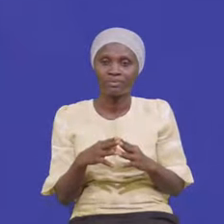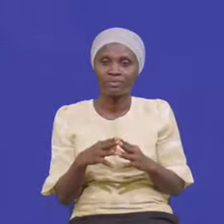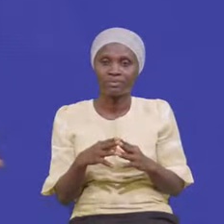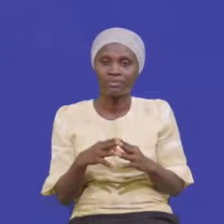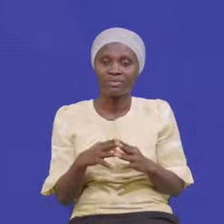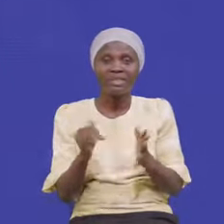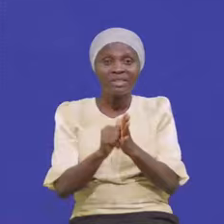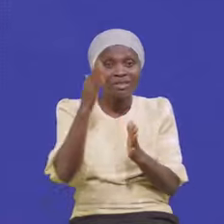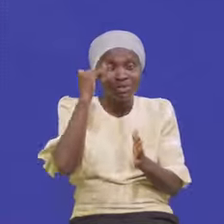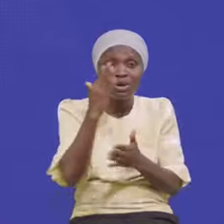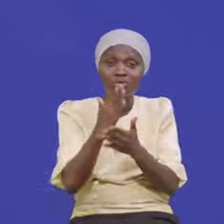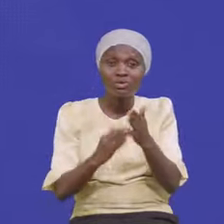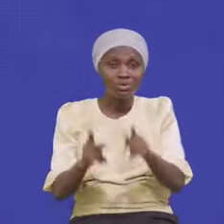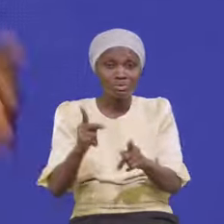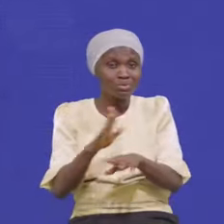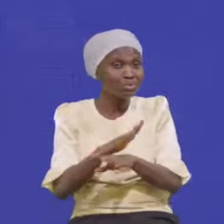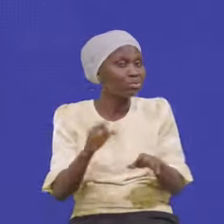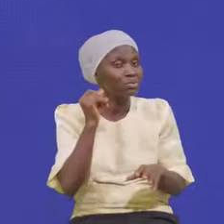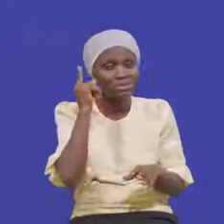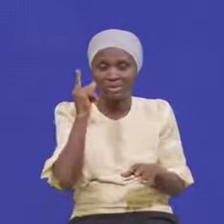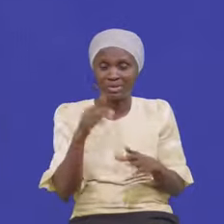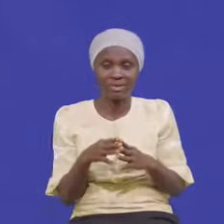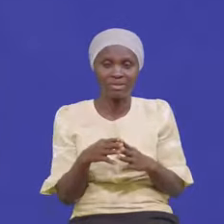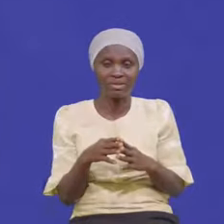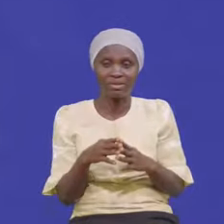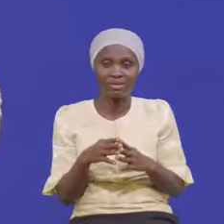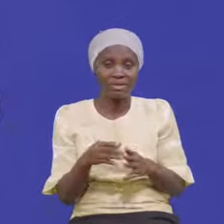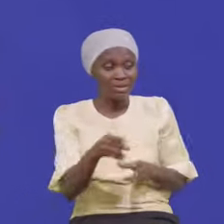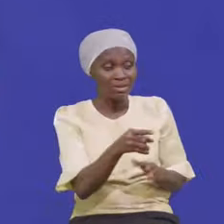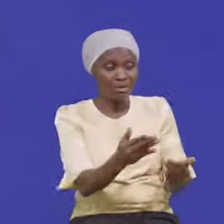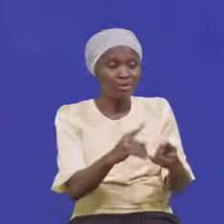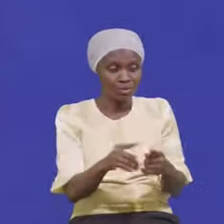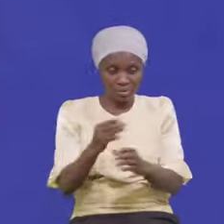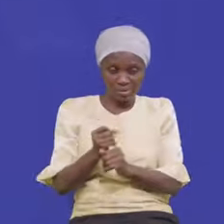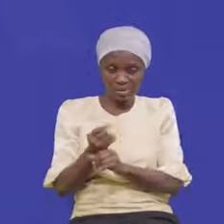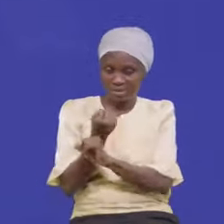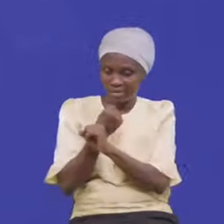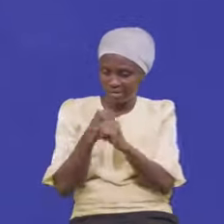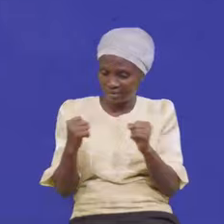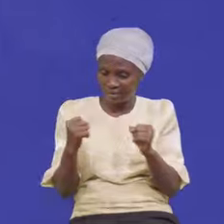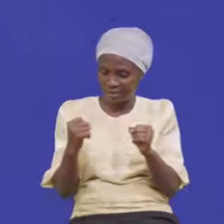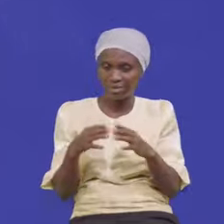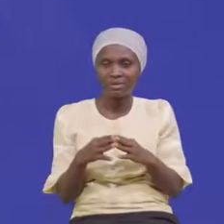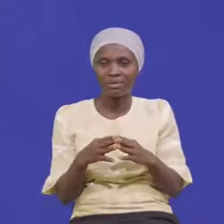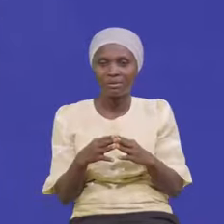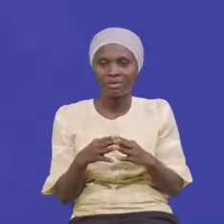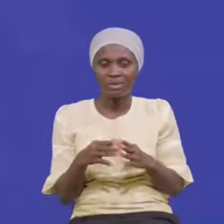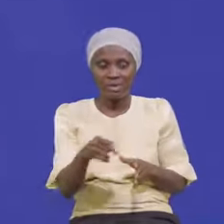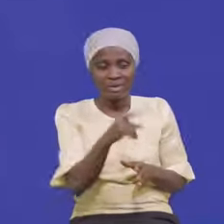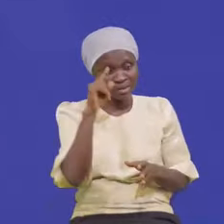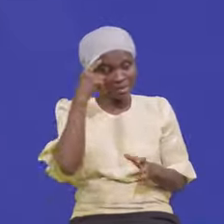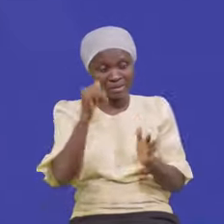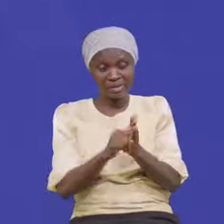some people don't understand. అందుకే ప్రజలకు అర్థం కాదు. They want to get salvation. వారు రక్షణ పొందాలనుకుంటారు. They seek is